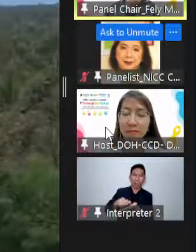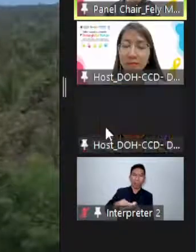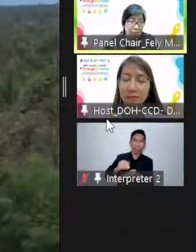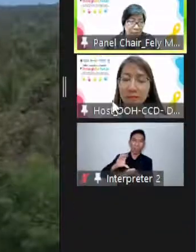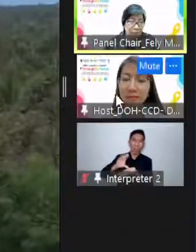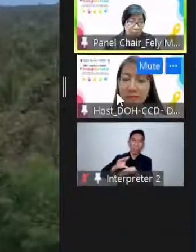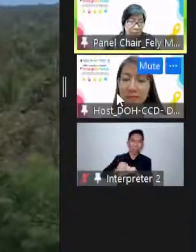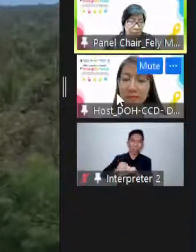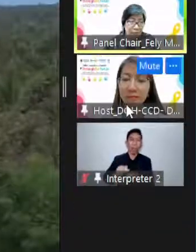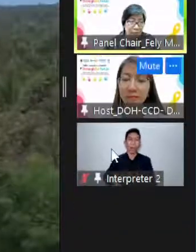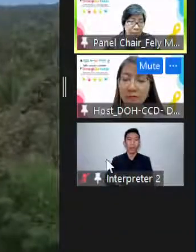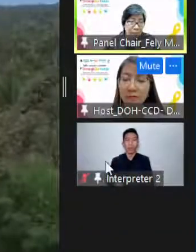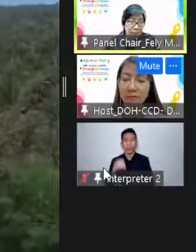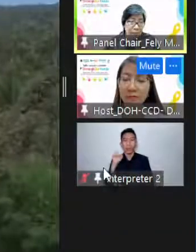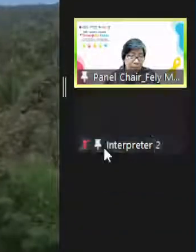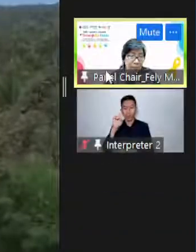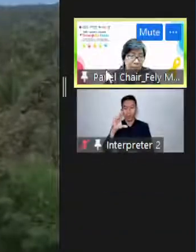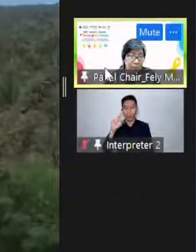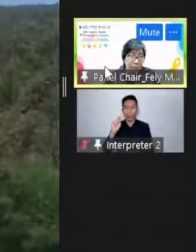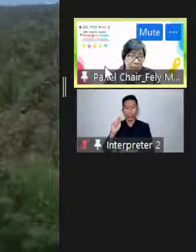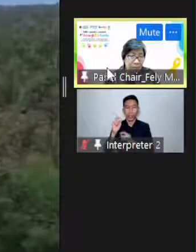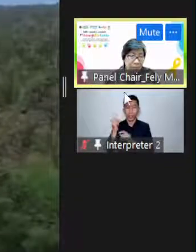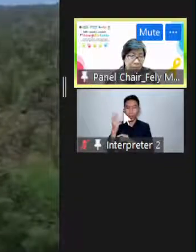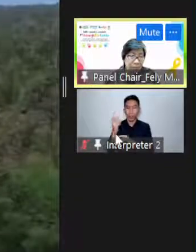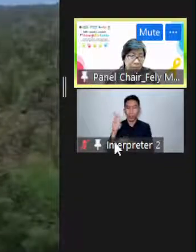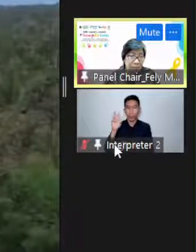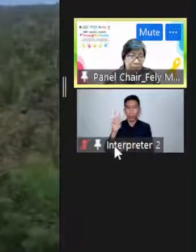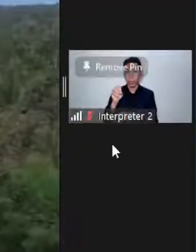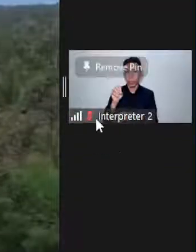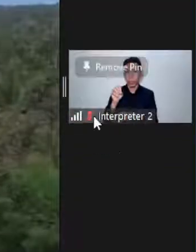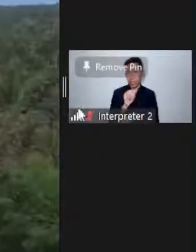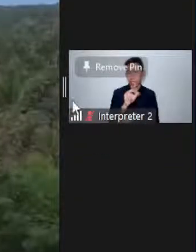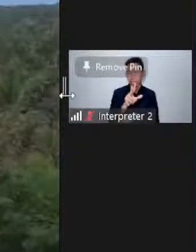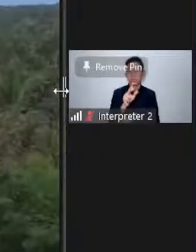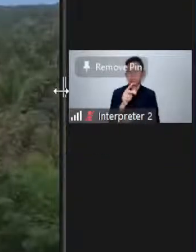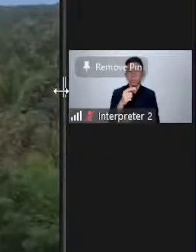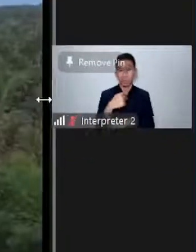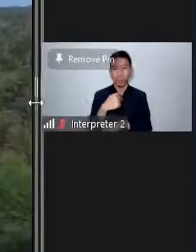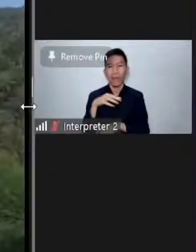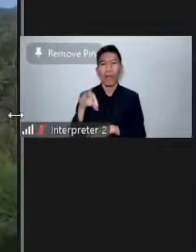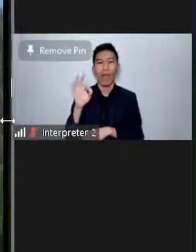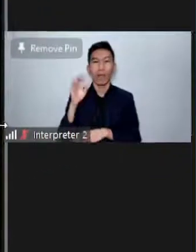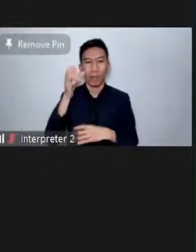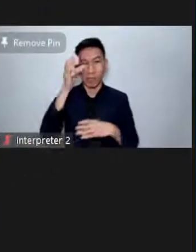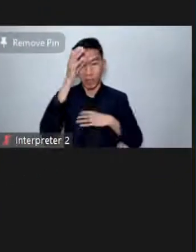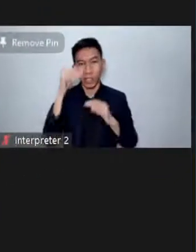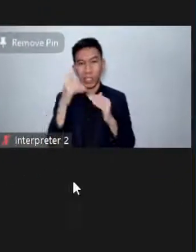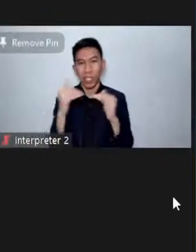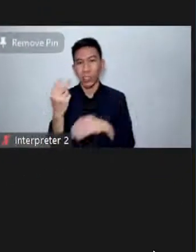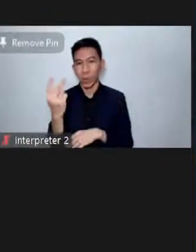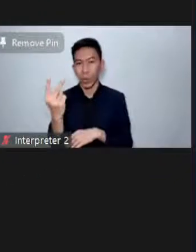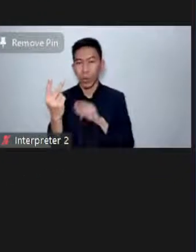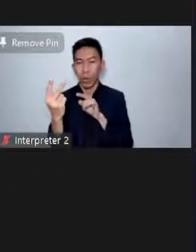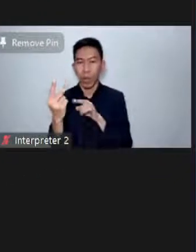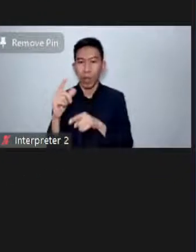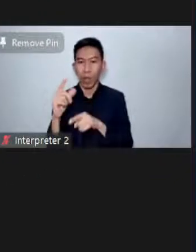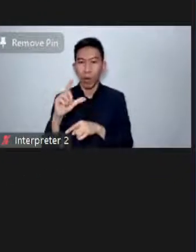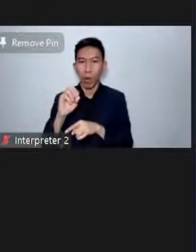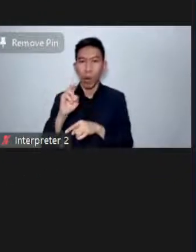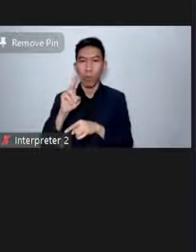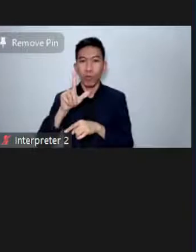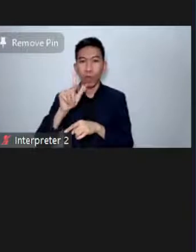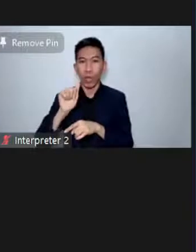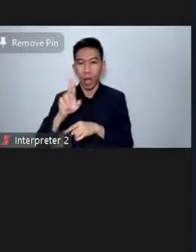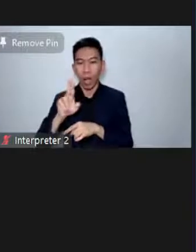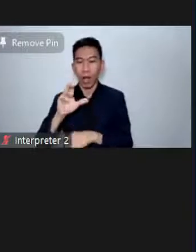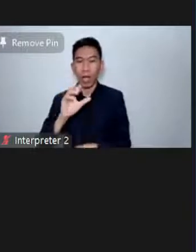nang ma-diagnose na may cancer ako. Stage 2, mixed invasive lobular carcinoma